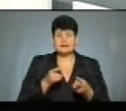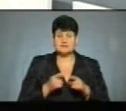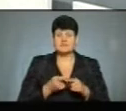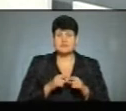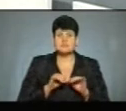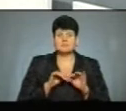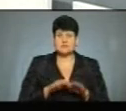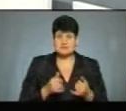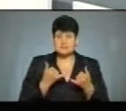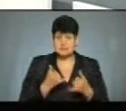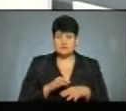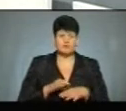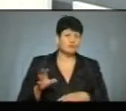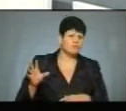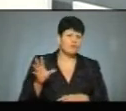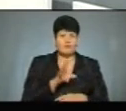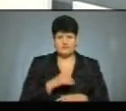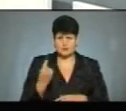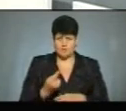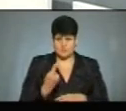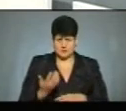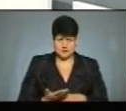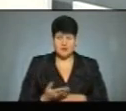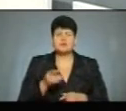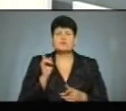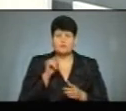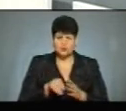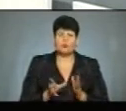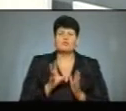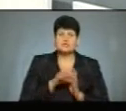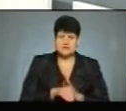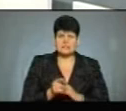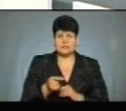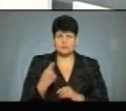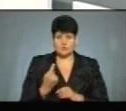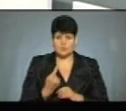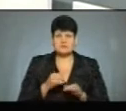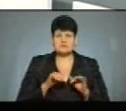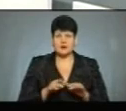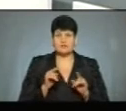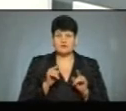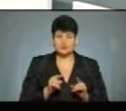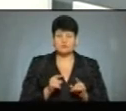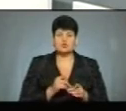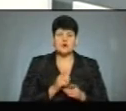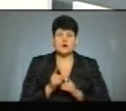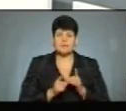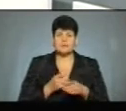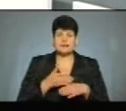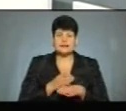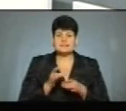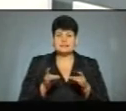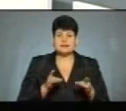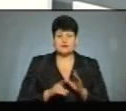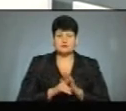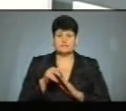процеси зараз відбуваються в всіх областях без виключення, в тому числі в Тернопільській області. Ну, справа в тому, що реформа децентралізації, яка розпочалася там, на